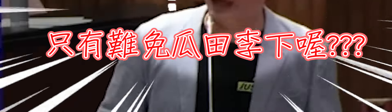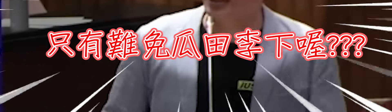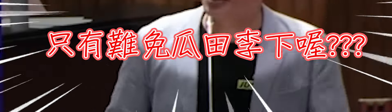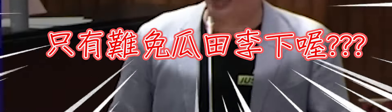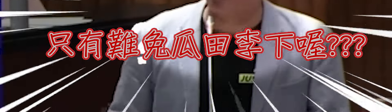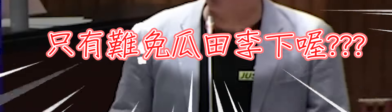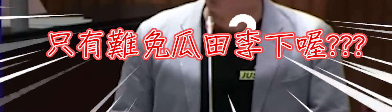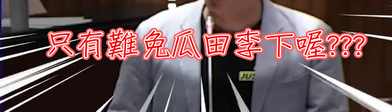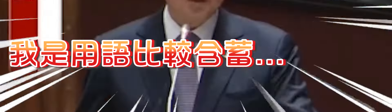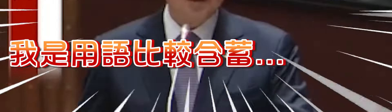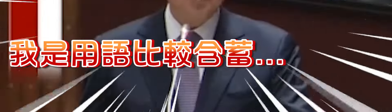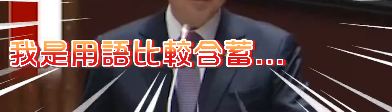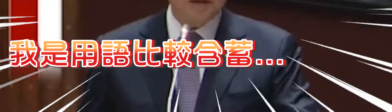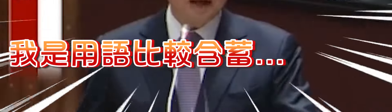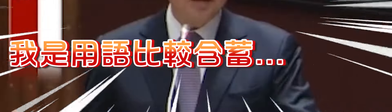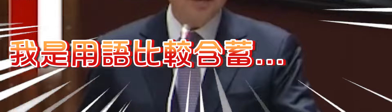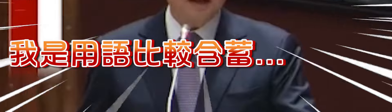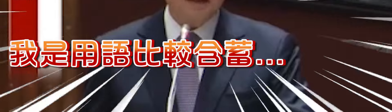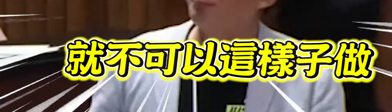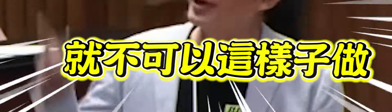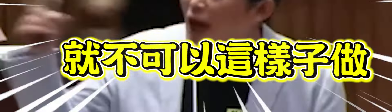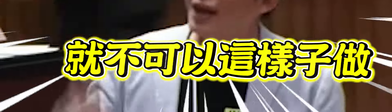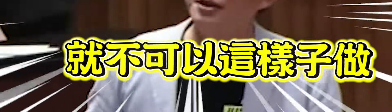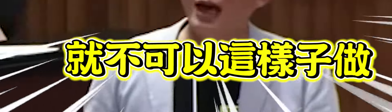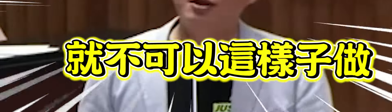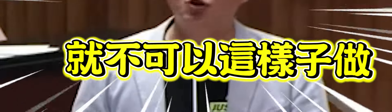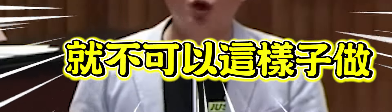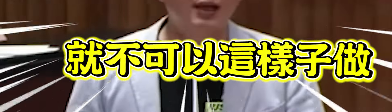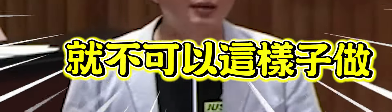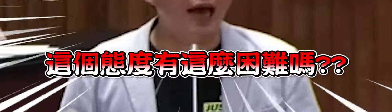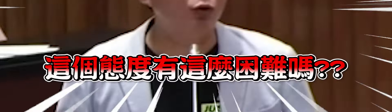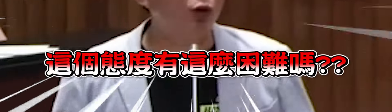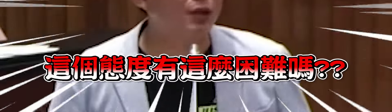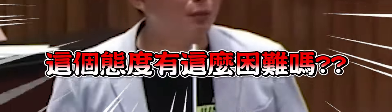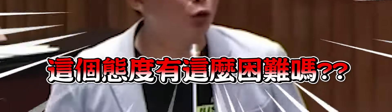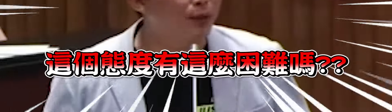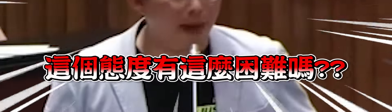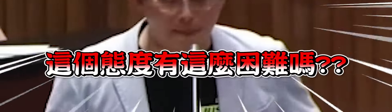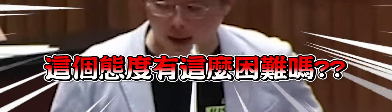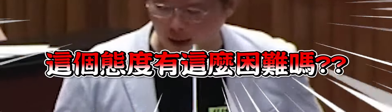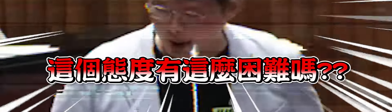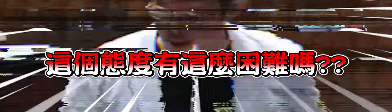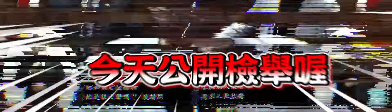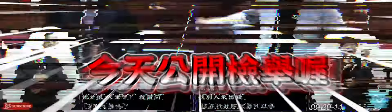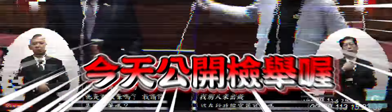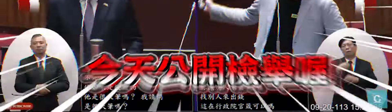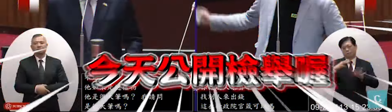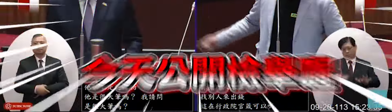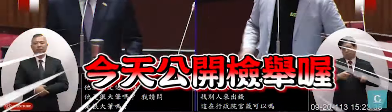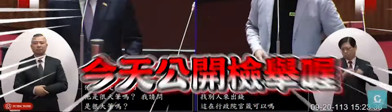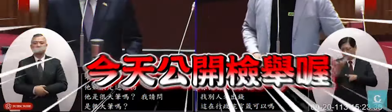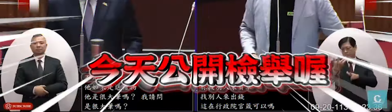免瓜田李下哦。 我是用语比较含蓄， 就不可以这样子做，这个态度有这么困难吗？今天公开检举哦，